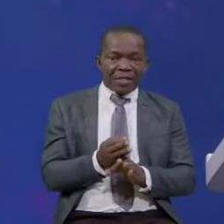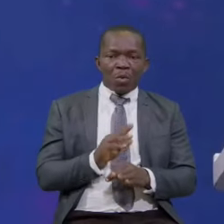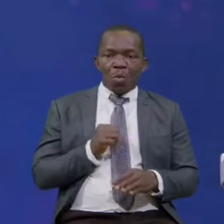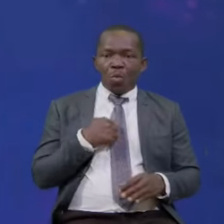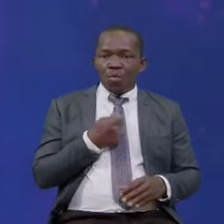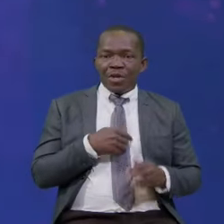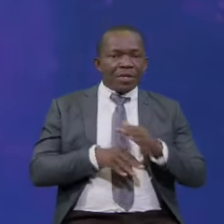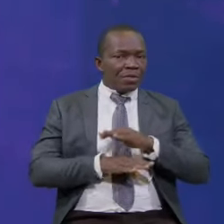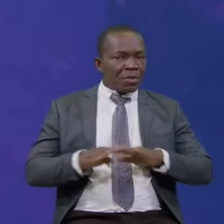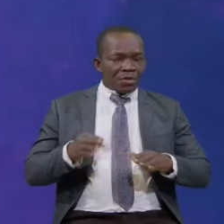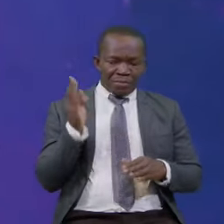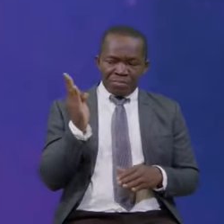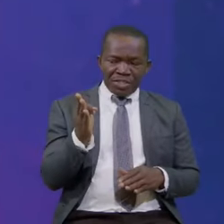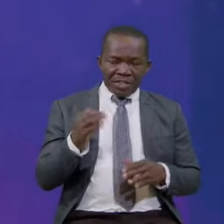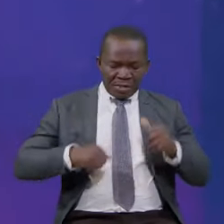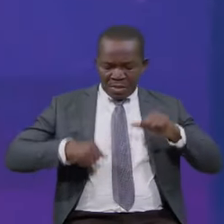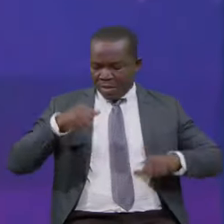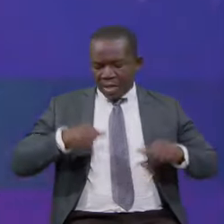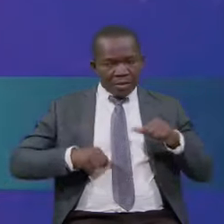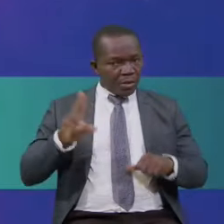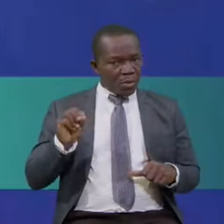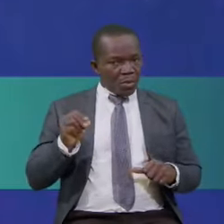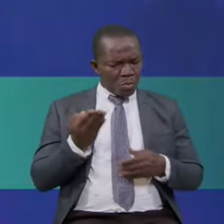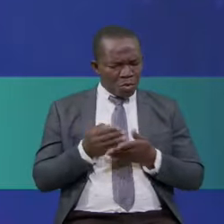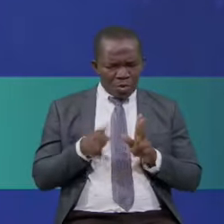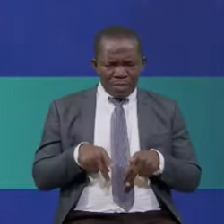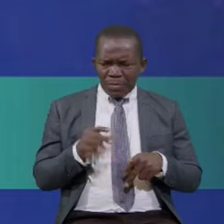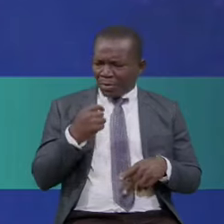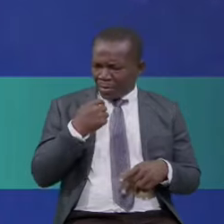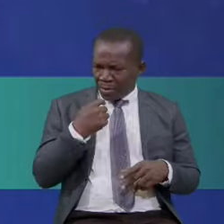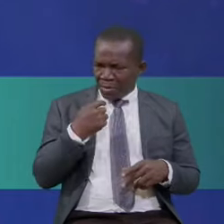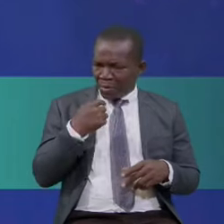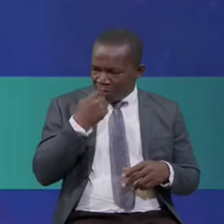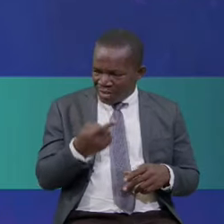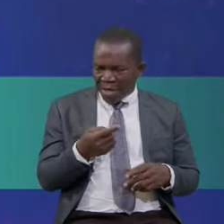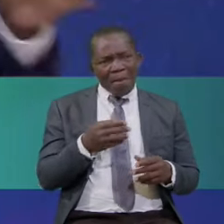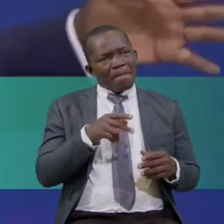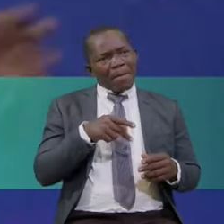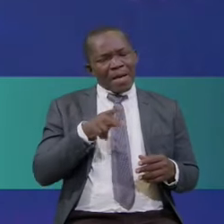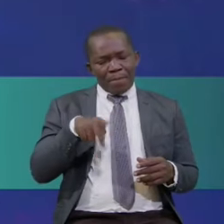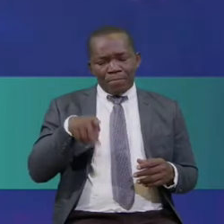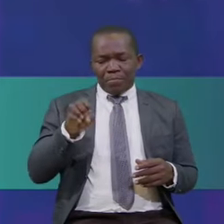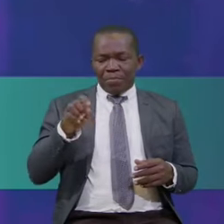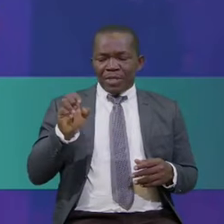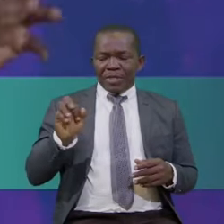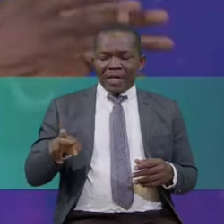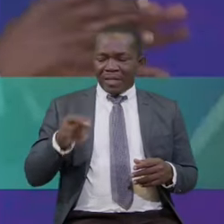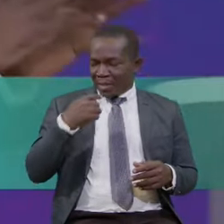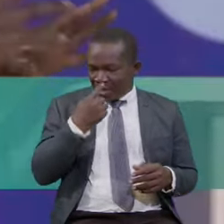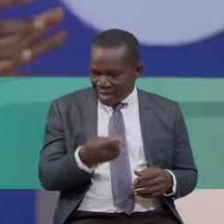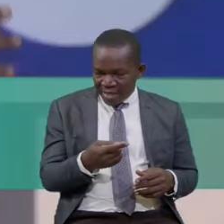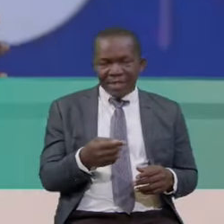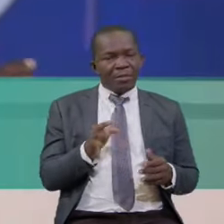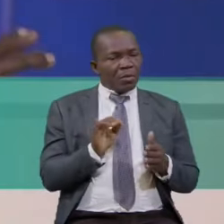disent pierre a dit ah est-ce que c'est Pierre qui a dit le Saint-Esprit a inspiré pierre le dit Dieu l'a